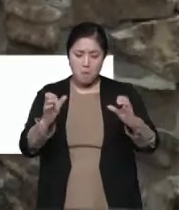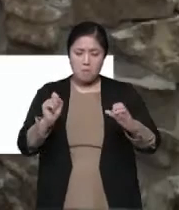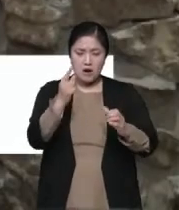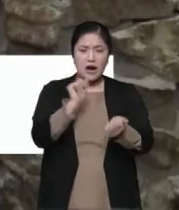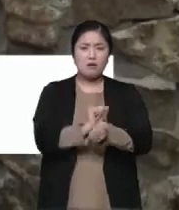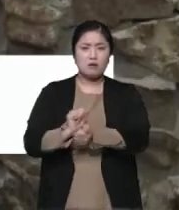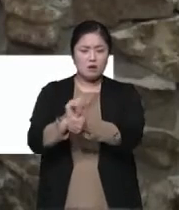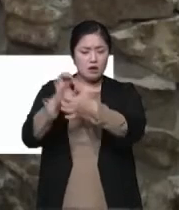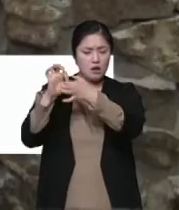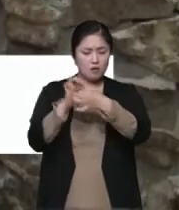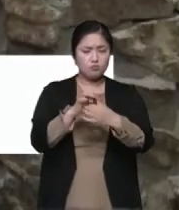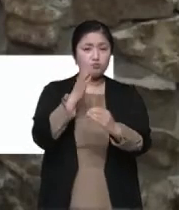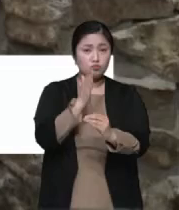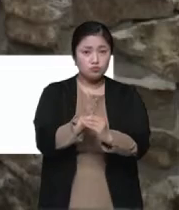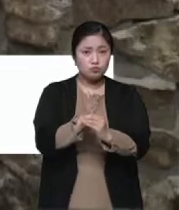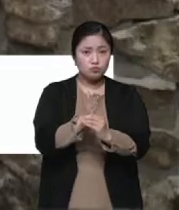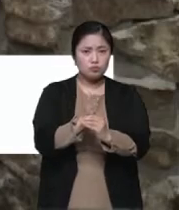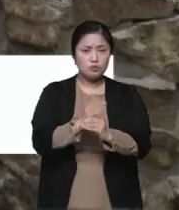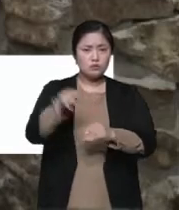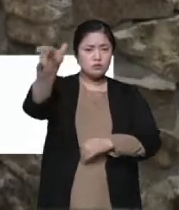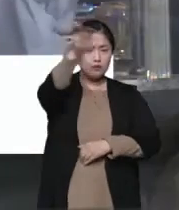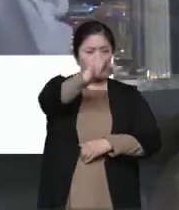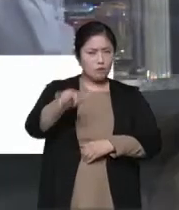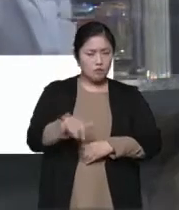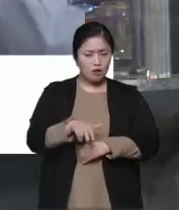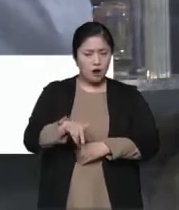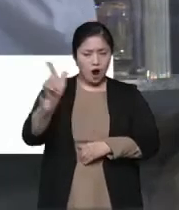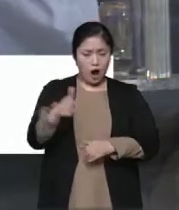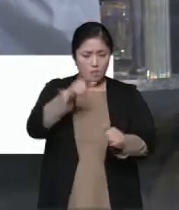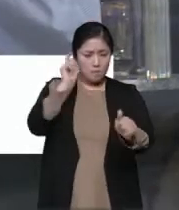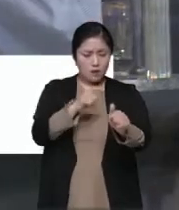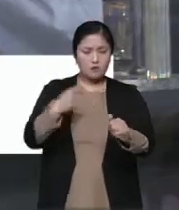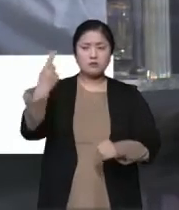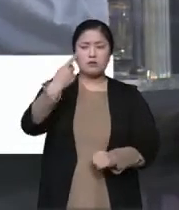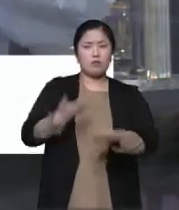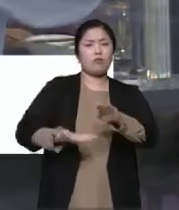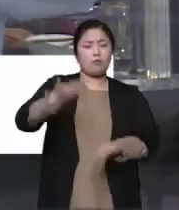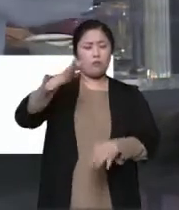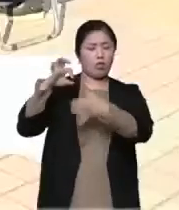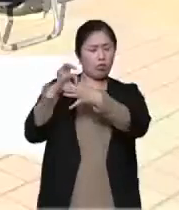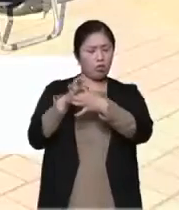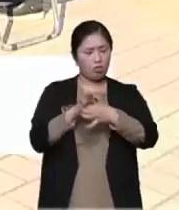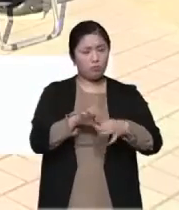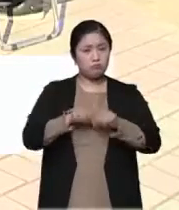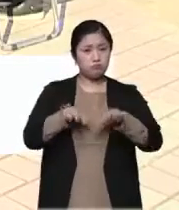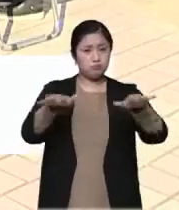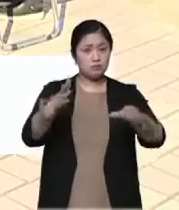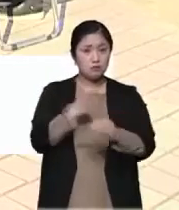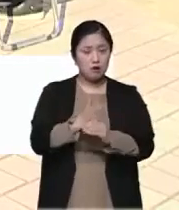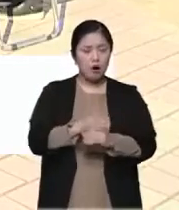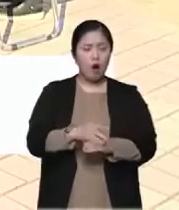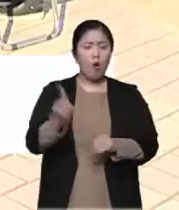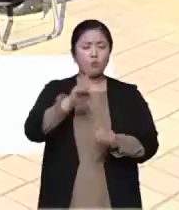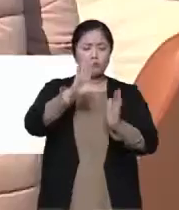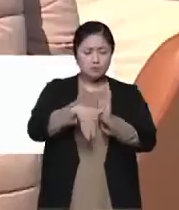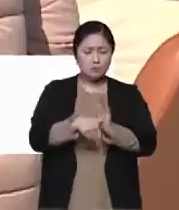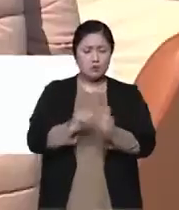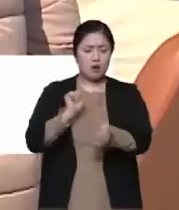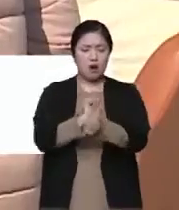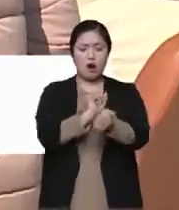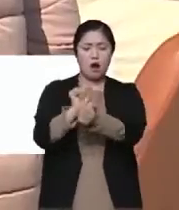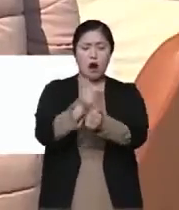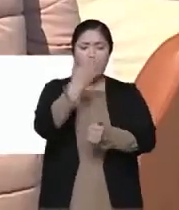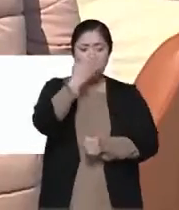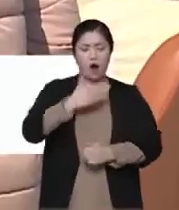통한 감염이 계속되고 있고 전국적으로 1일 확진 자가 1000명 넘게 계속 되면서 언제든 지역 감염이